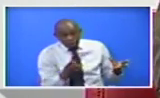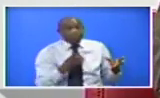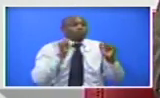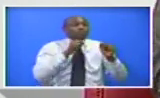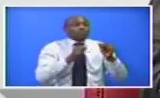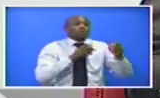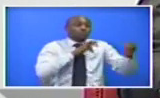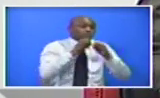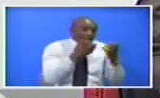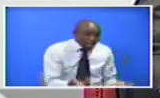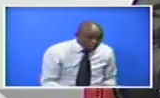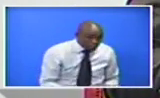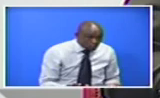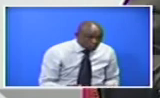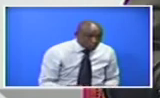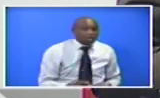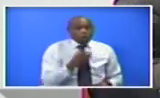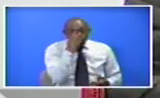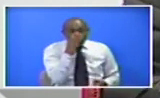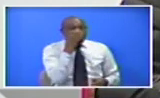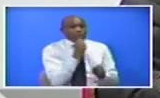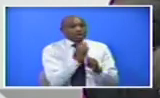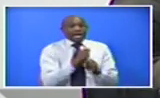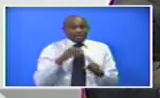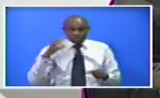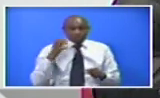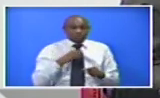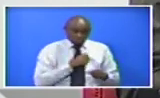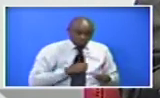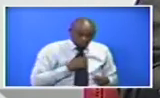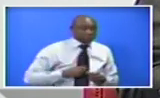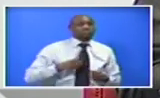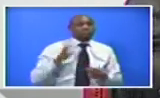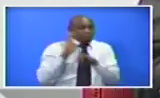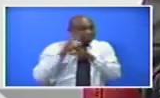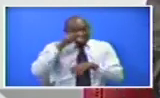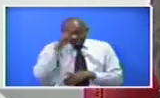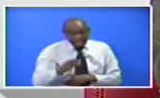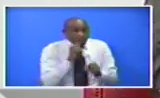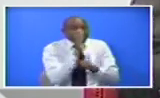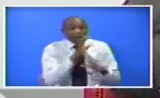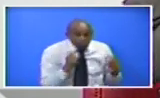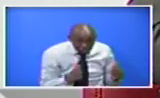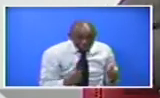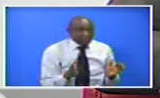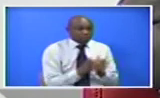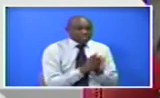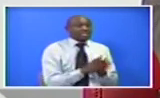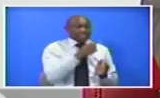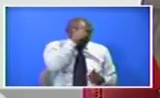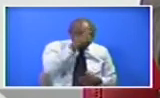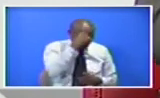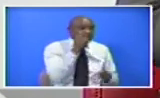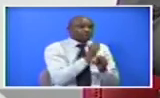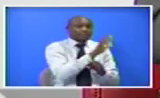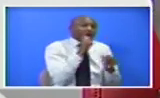wapi? Watu watajua Ruto kazi yake ni gani? Akianguka watajuaje ameanguka? Akitenda vyema watajuaje? Manake hakuna kigezo, hakuna